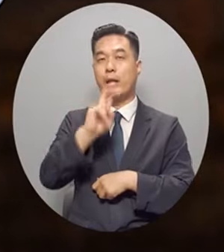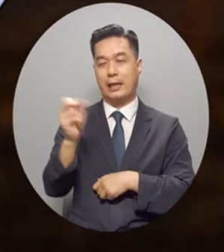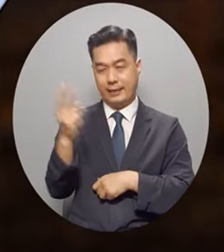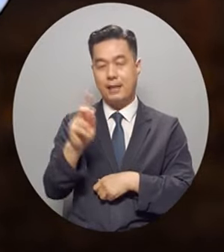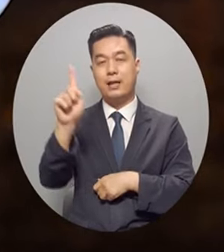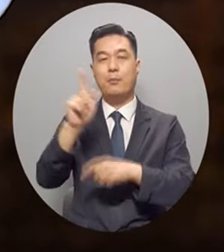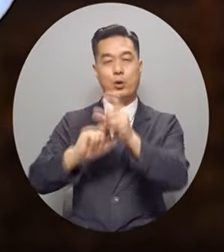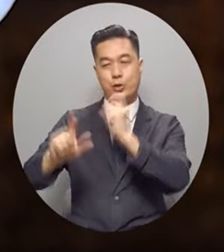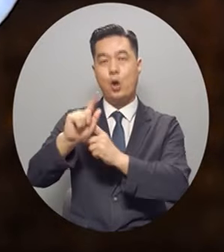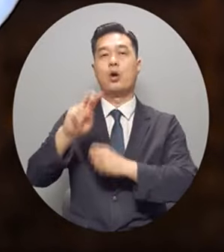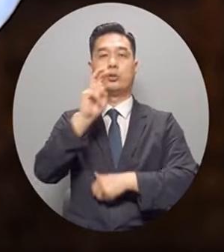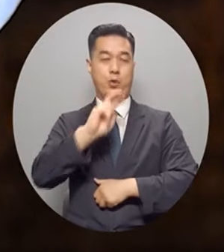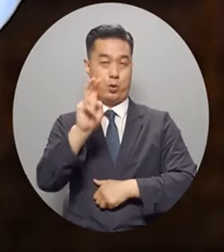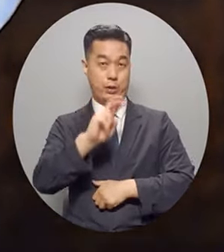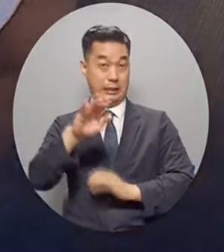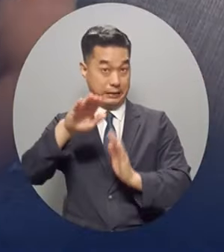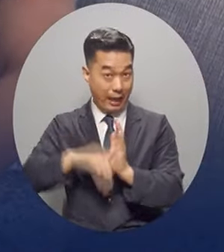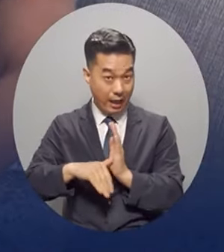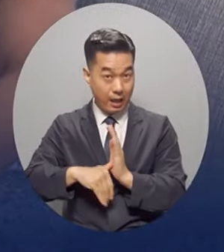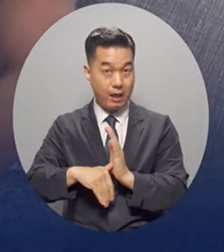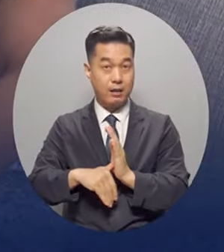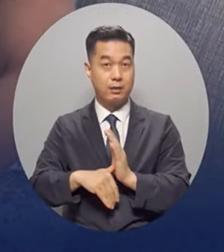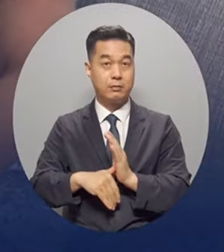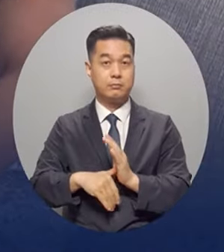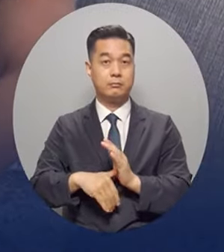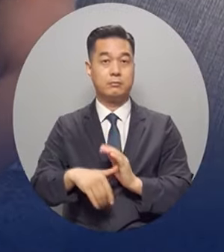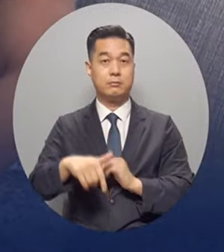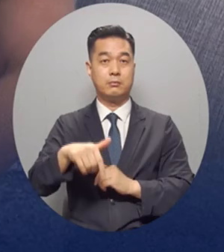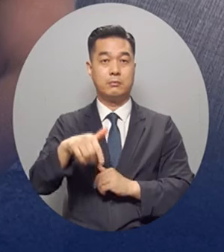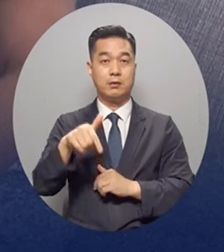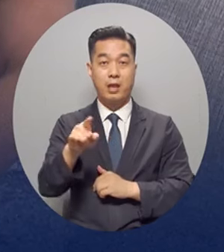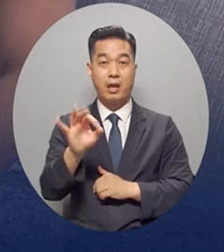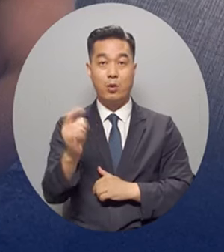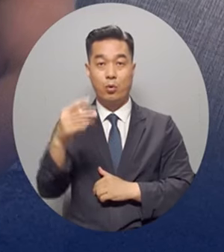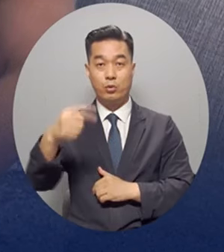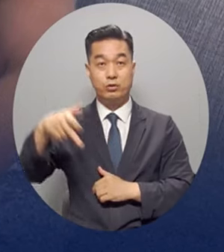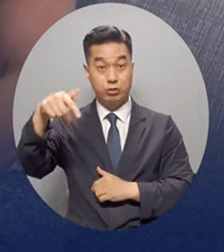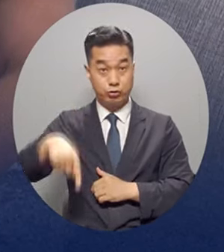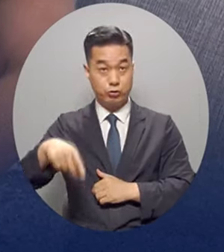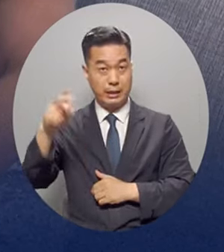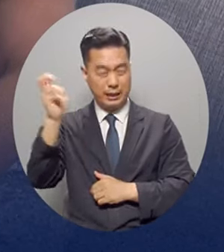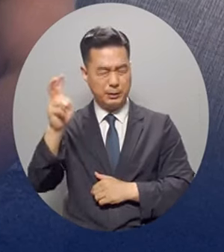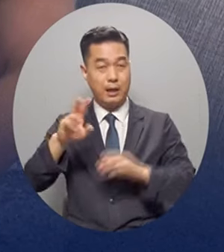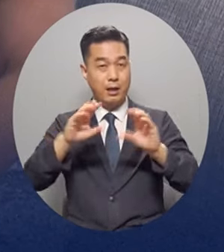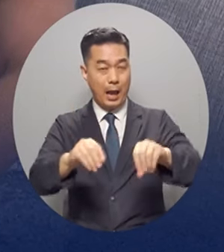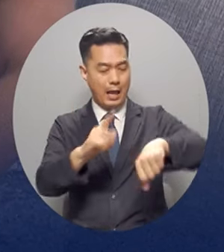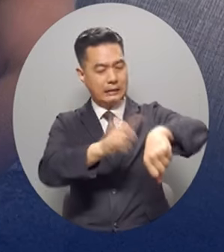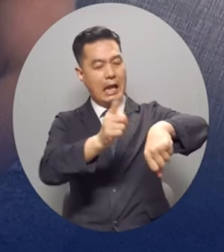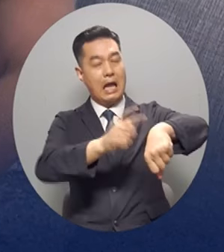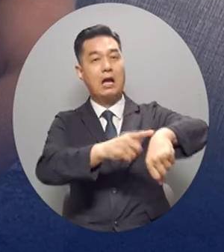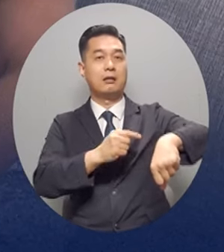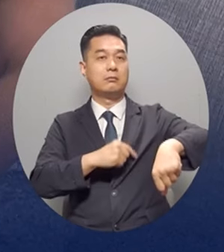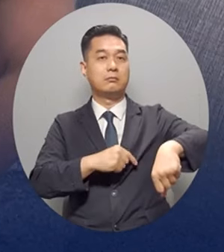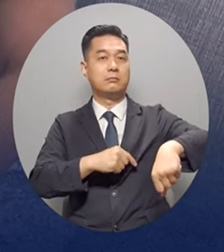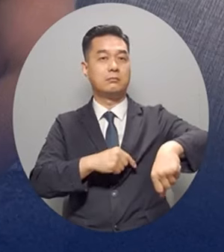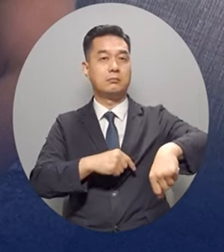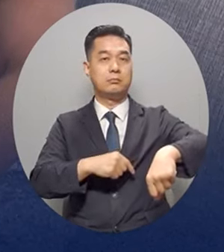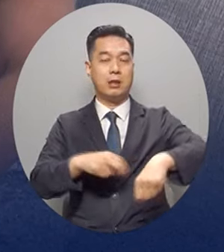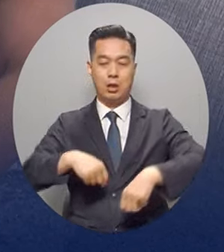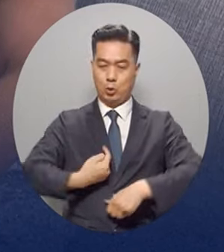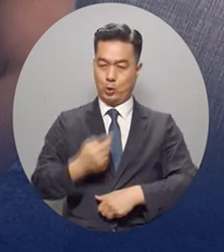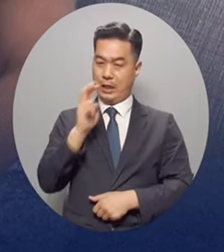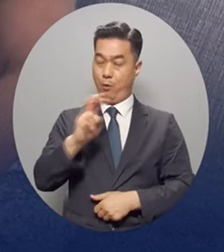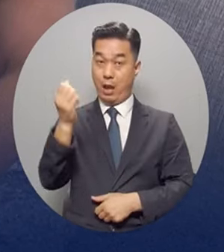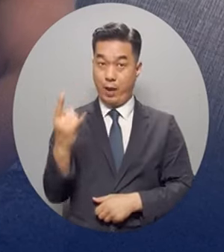불렀습니다. 그때였습니다. 게오르규가 갑자기 나와 음악을 끊고 시계를 가리키는 동작을 하더니 이건 독창회가